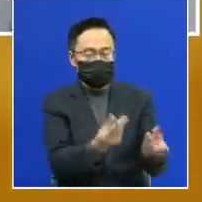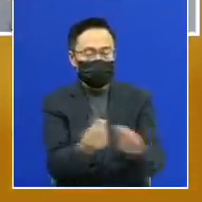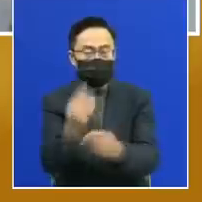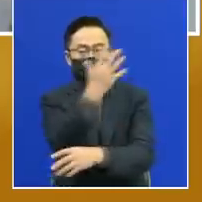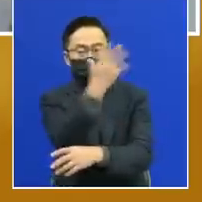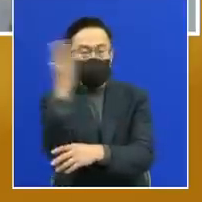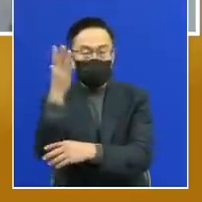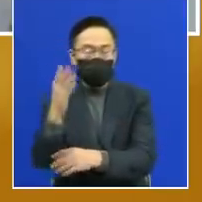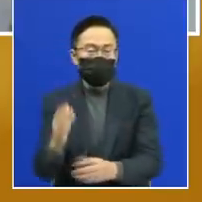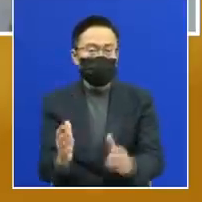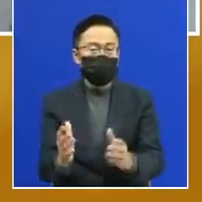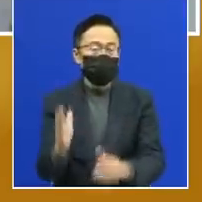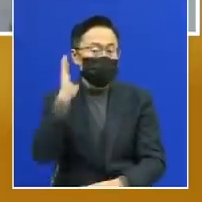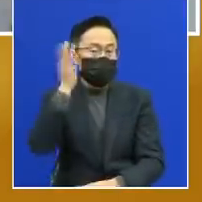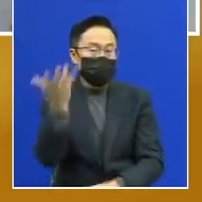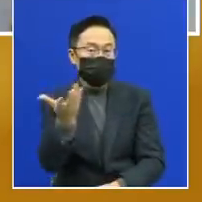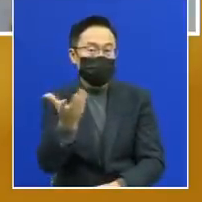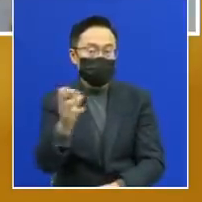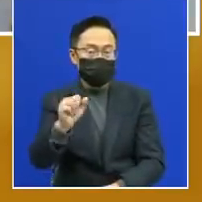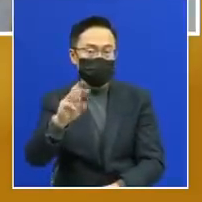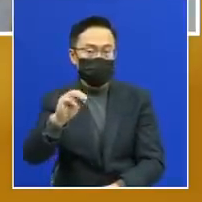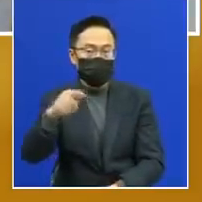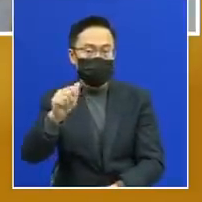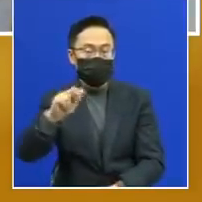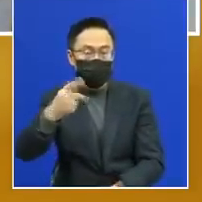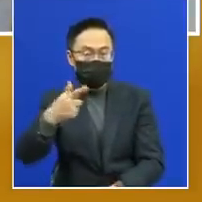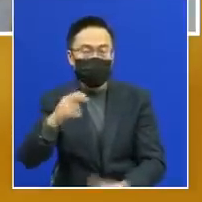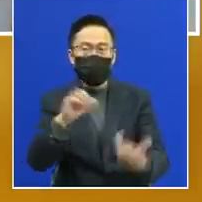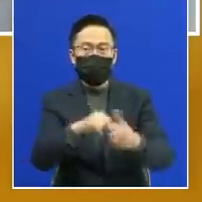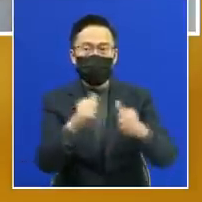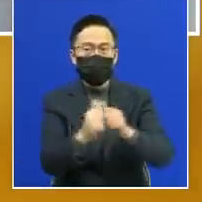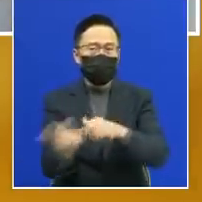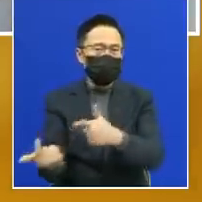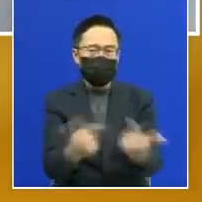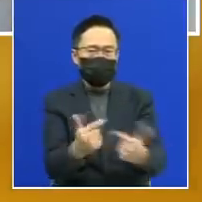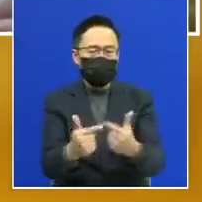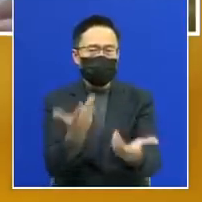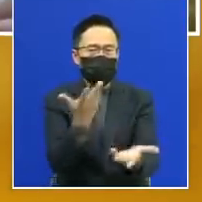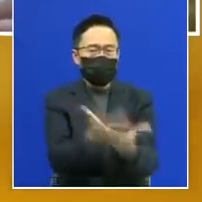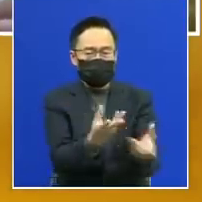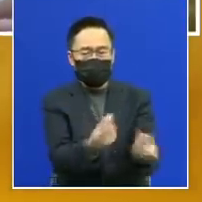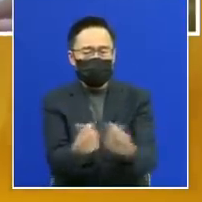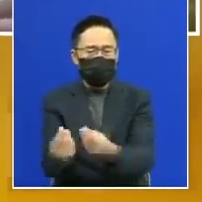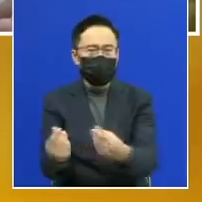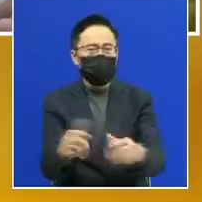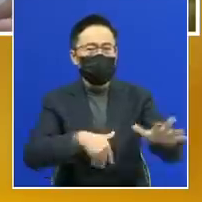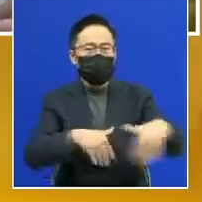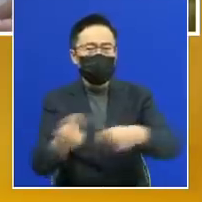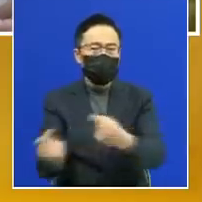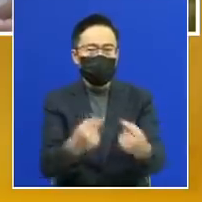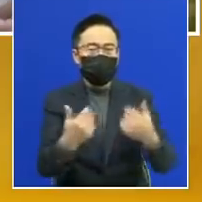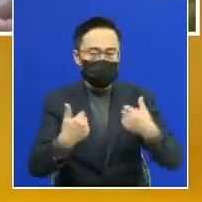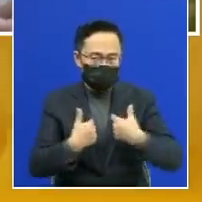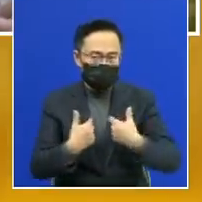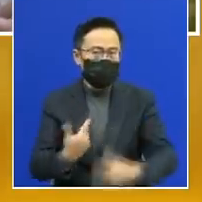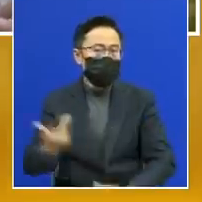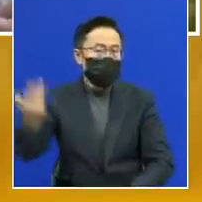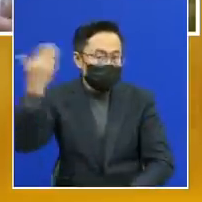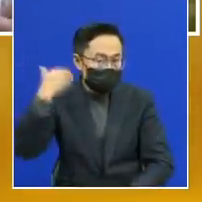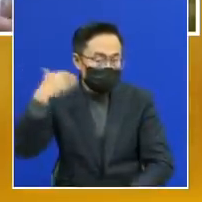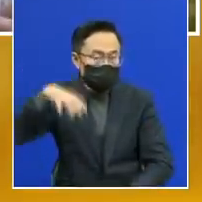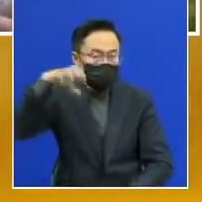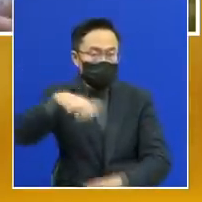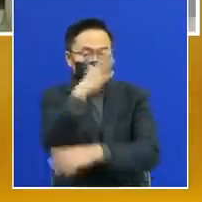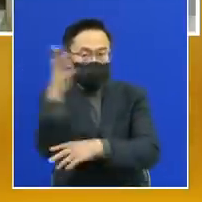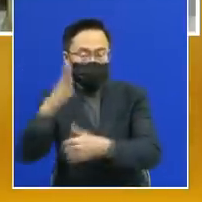เนี่ย มันเป็นพื้นที่ที่มีข้อพิพาทเรื่องที่ดินอยู่พอสมควรก่อนหน้านี ้ เคยมีชาวบ้านถูกดำเนินคดีจ